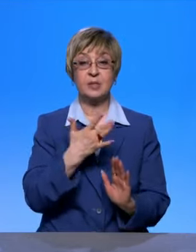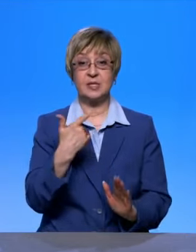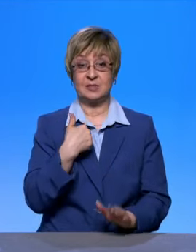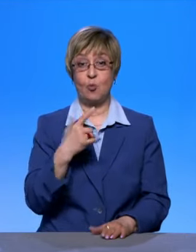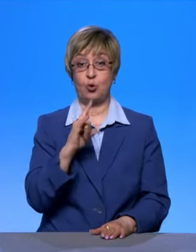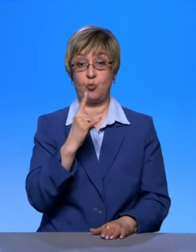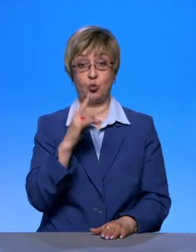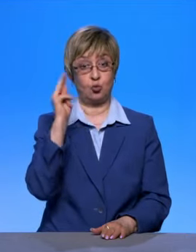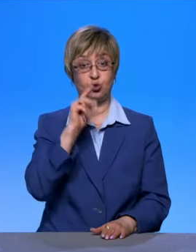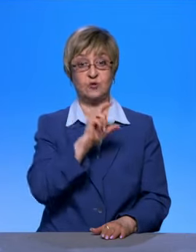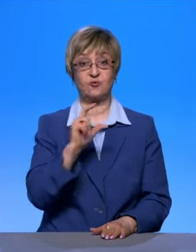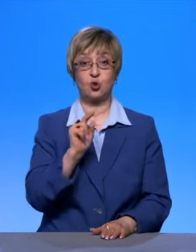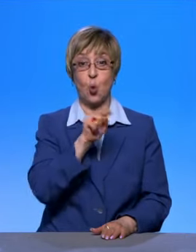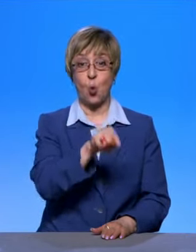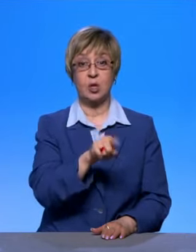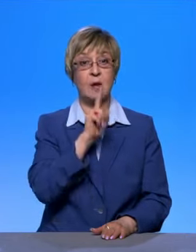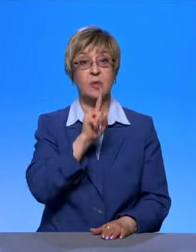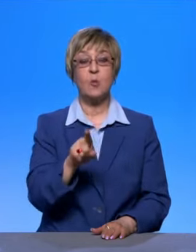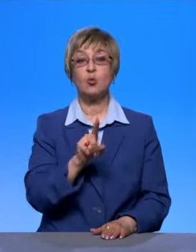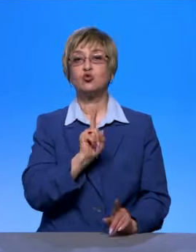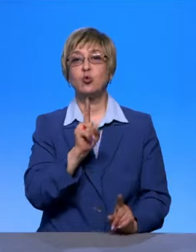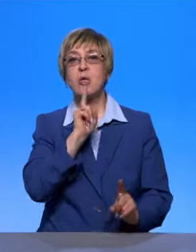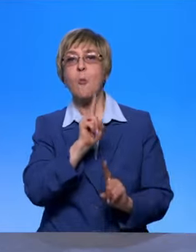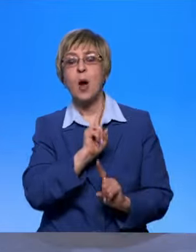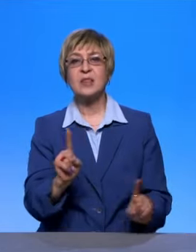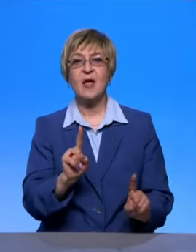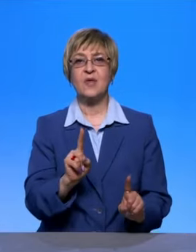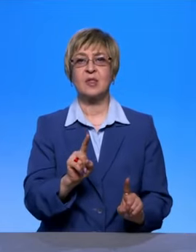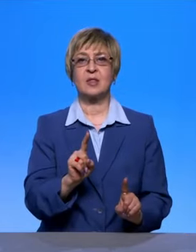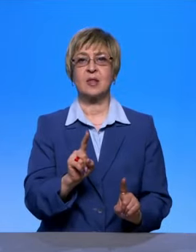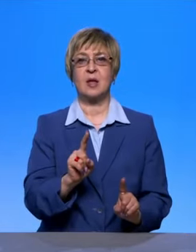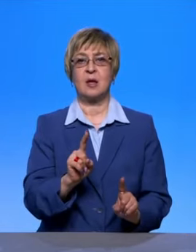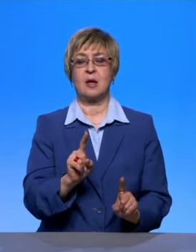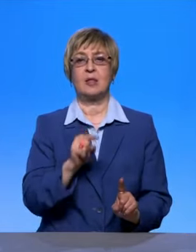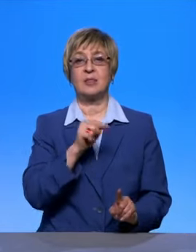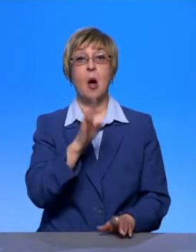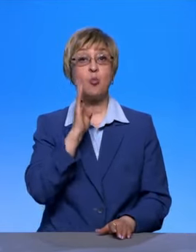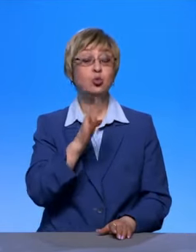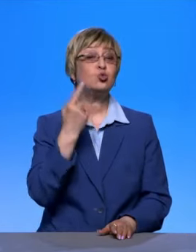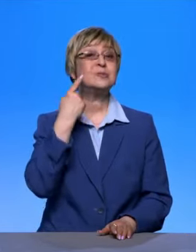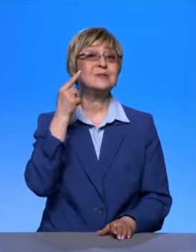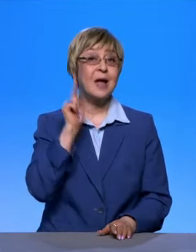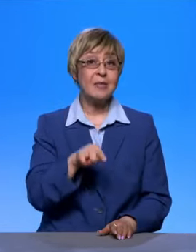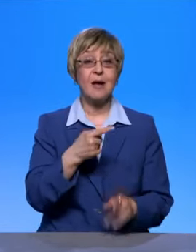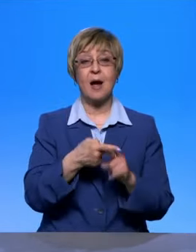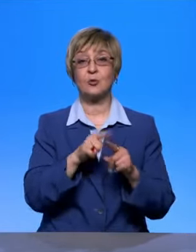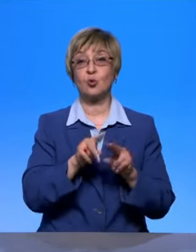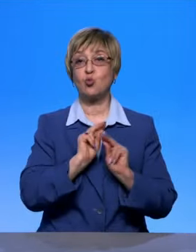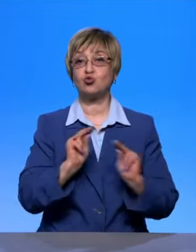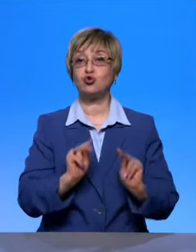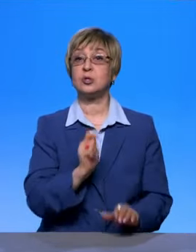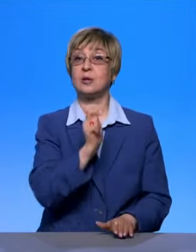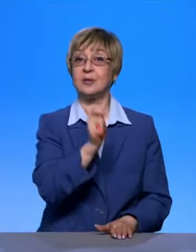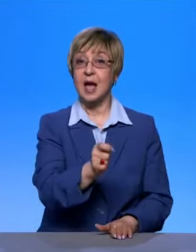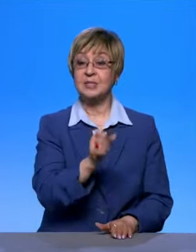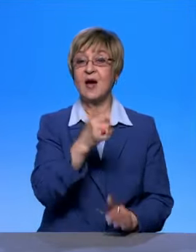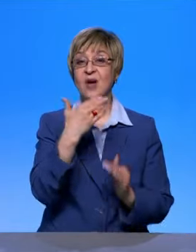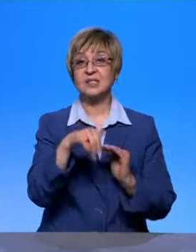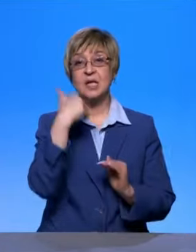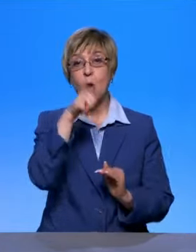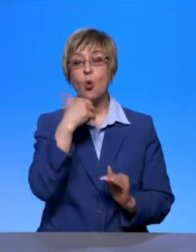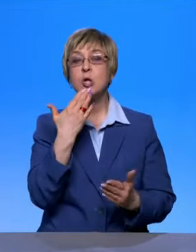школу, то там не будет чего-то необыкновенного, каких-то танцев с бубнами. Там будут те знания, которые учитель ему даст, а потом в конце года